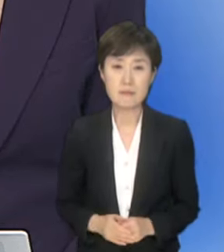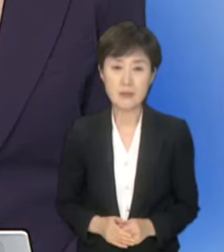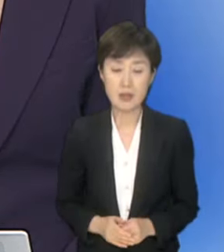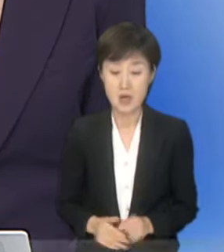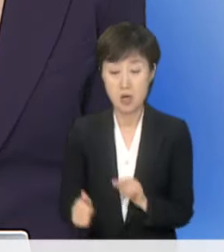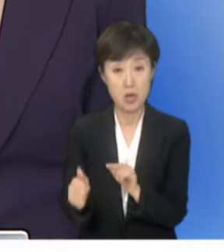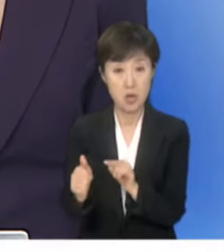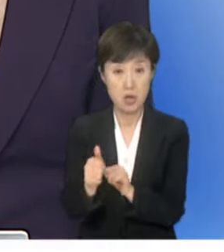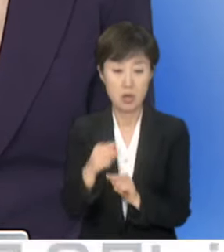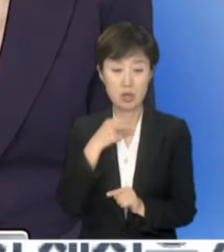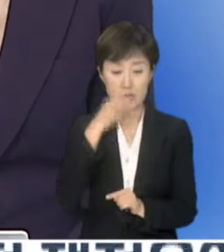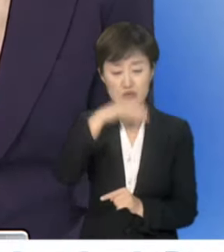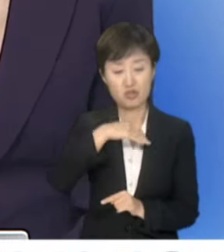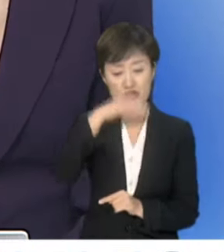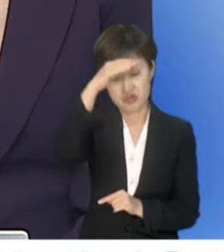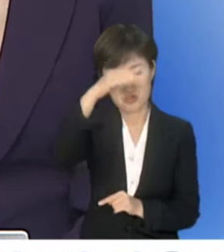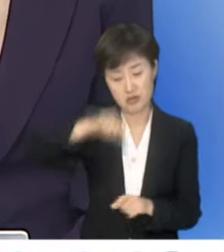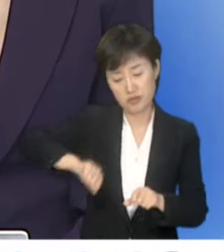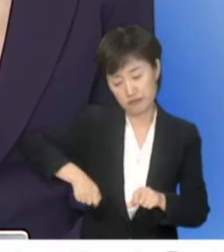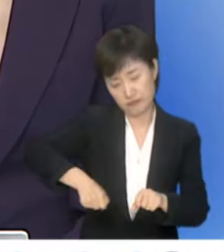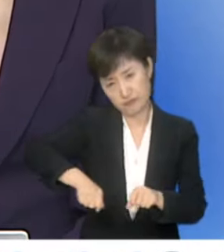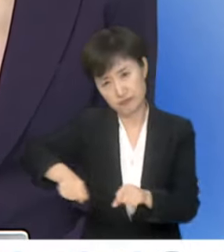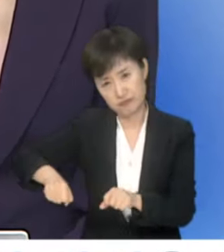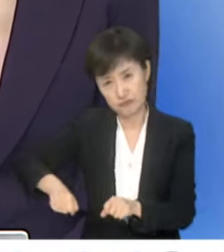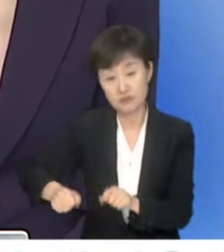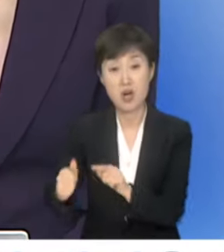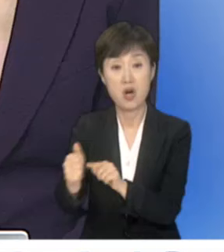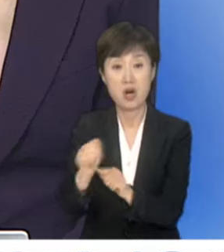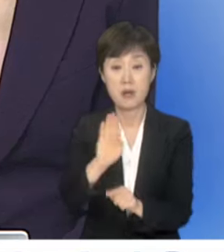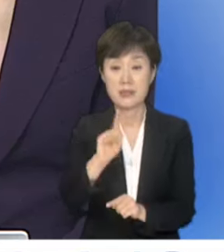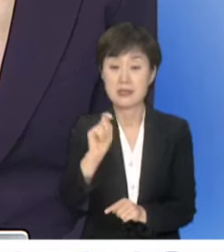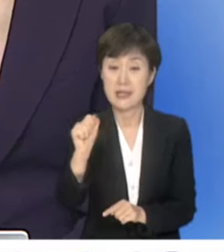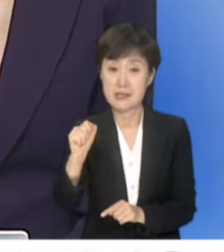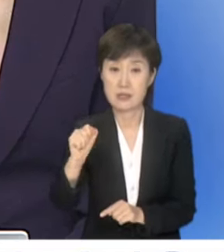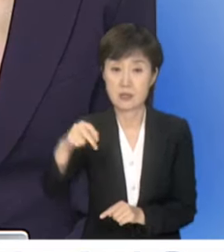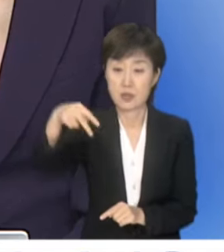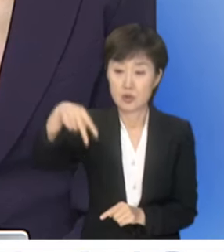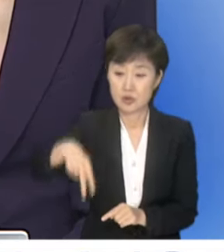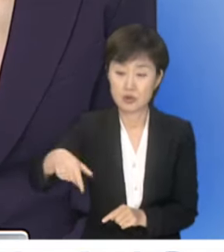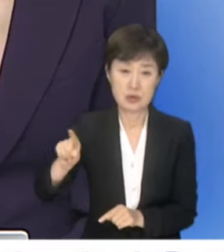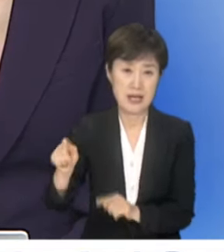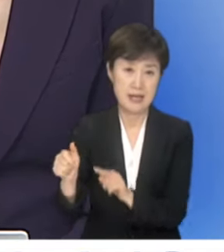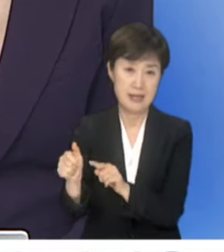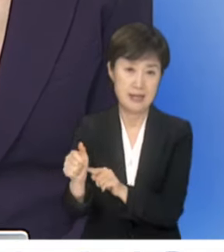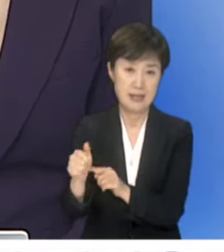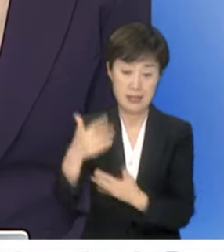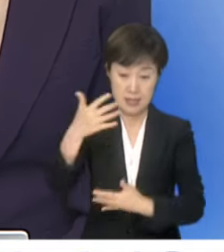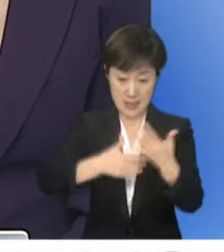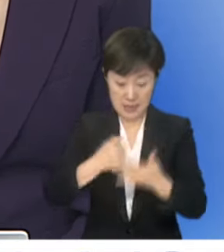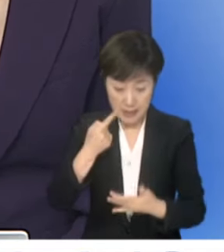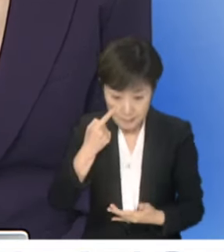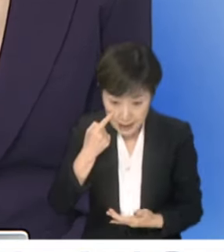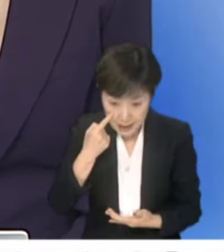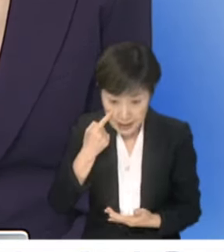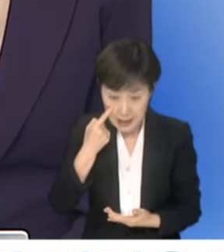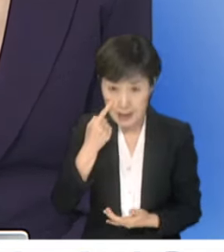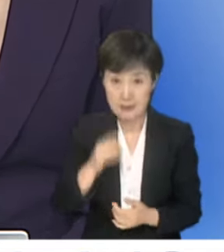점주한 상태로 전동 스쿠터를 모은 혐의를 받고 있는 그룹 BTS 슈가의 운전 모습이 담긴 CCTV 영상이 공개돼서 파장이 일고